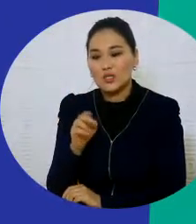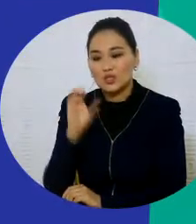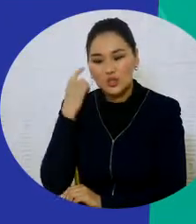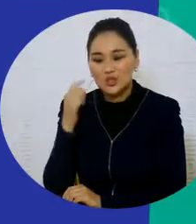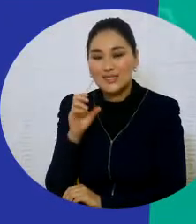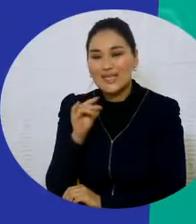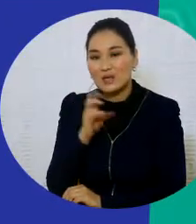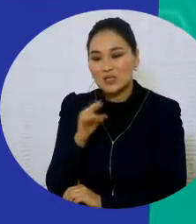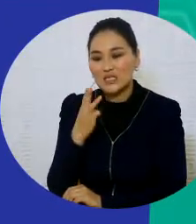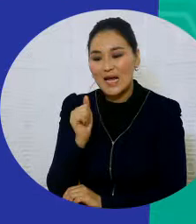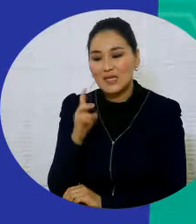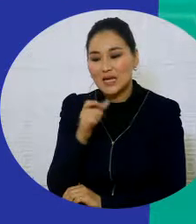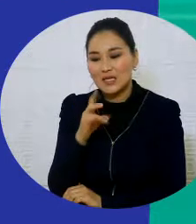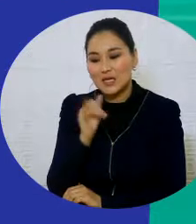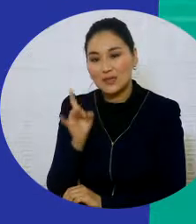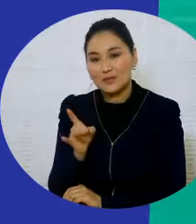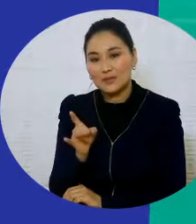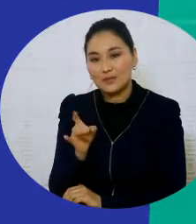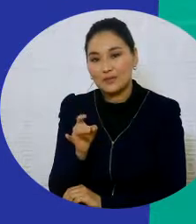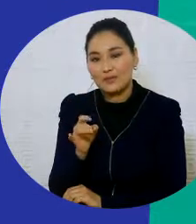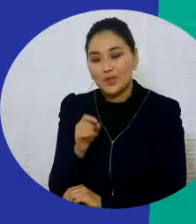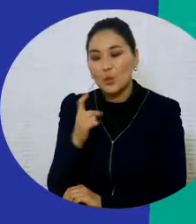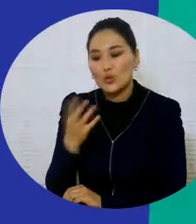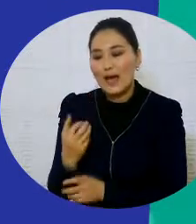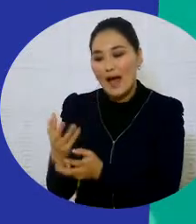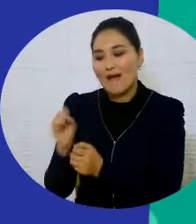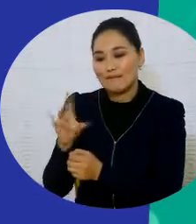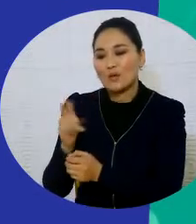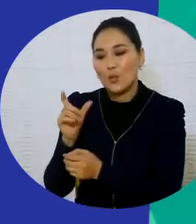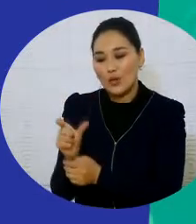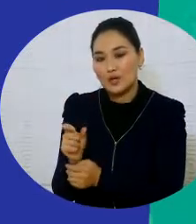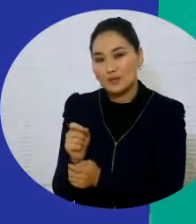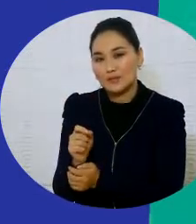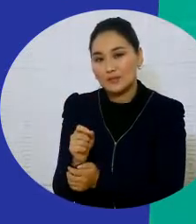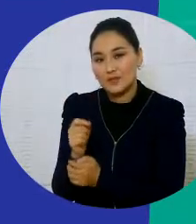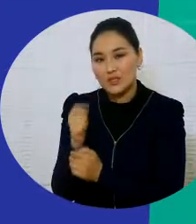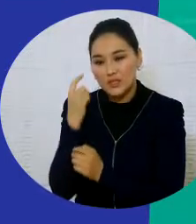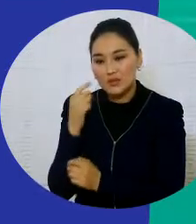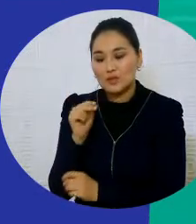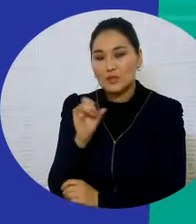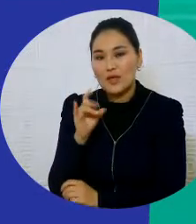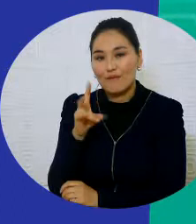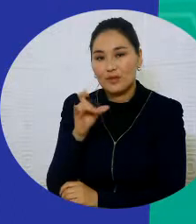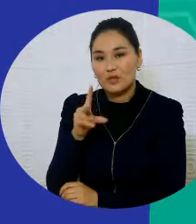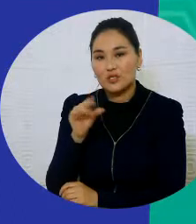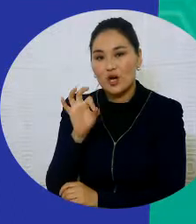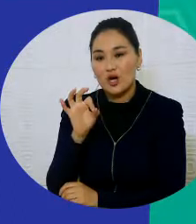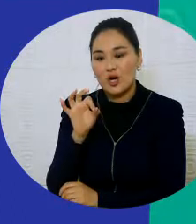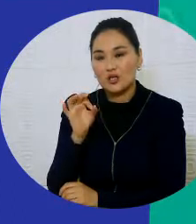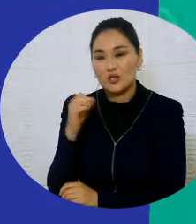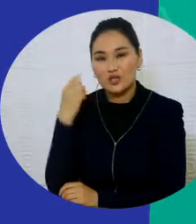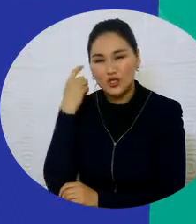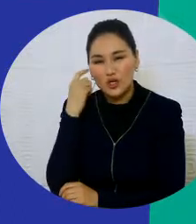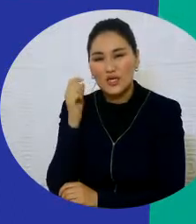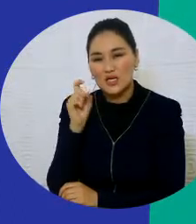сонсгол алдагдалтын шалтгаан болж байна. Бидний дуу аваа хэрхэн хүлээн авдаг вэ? Дууны дөлгөөн чихэнд нэвтэрч орно.